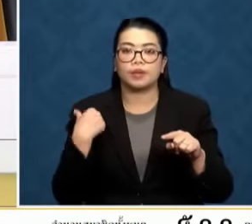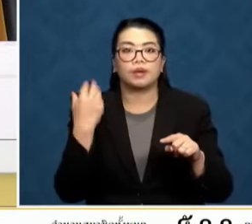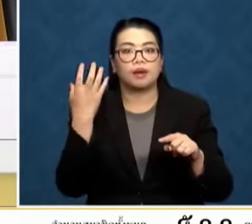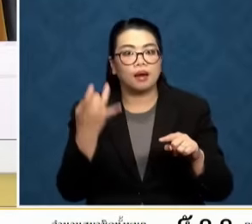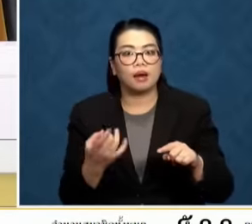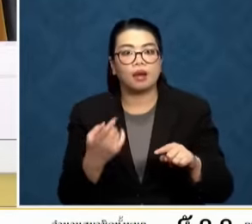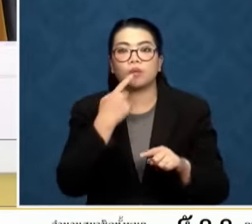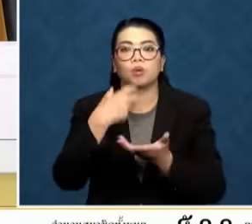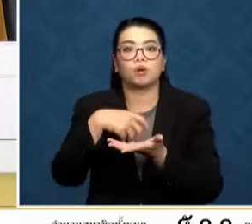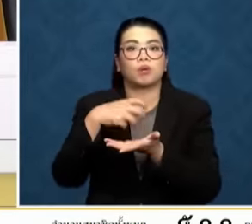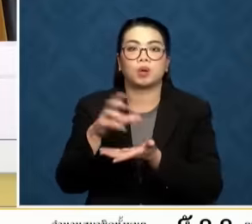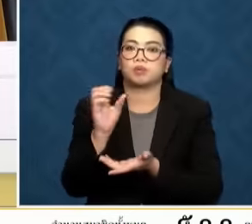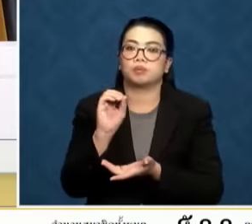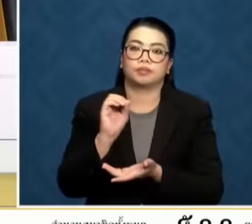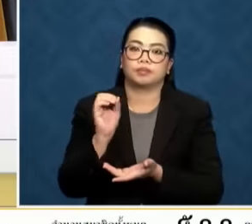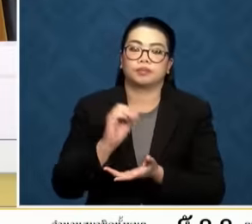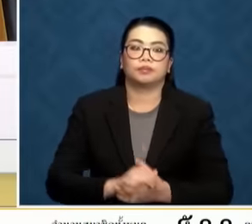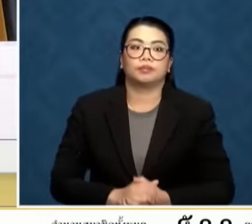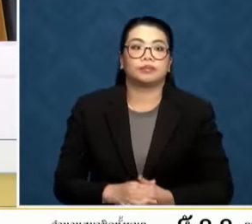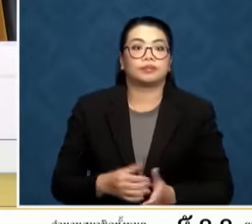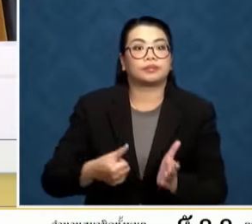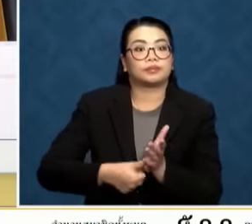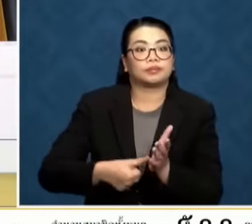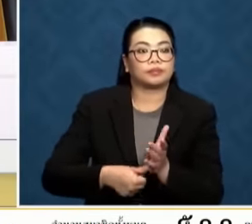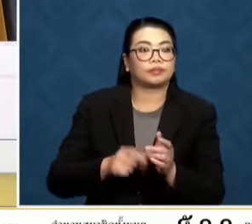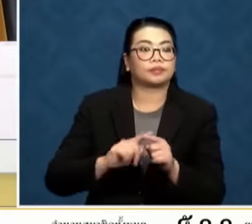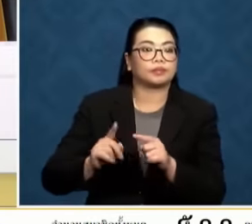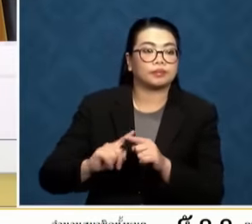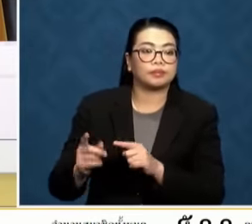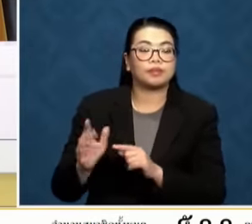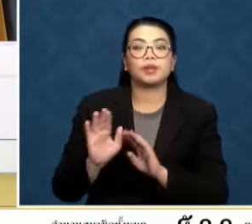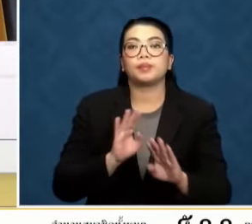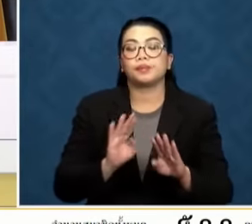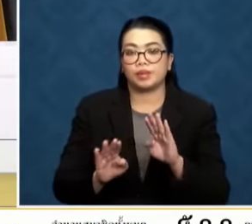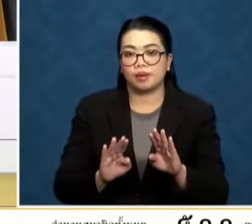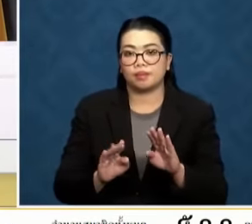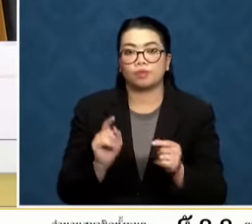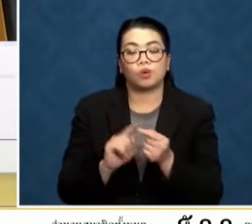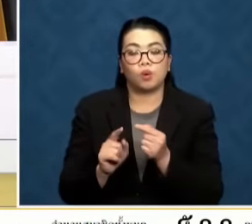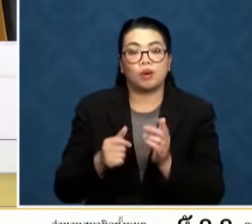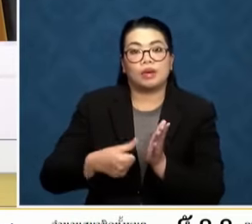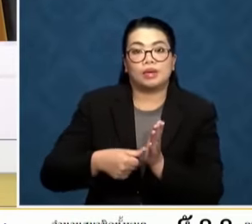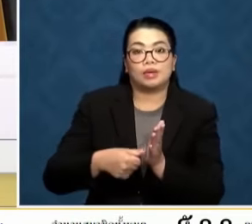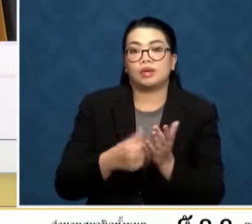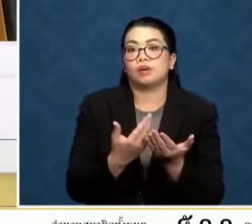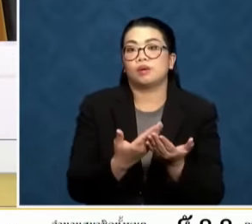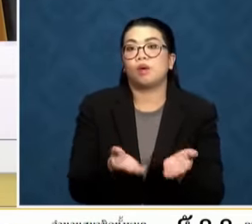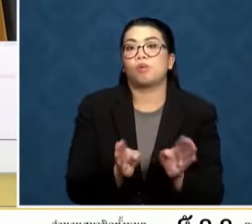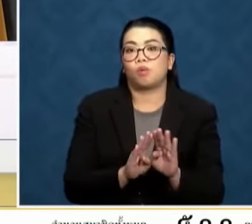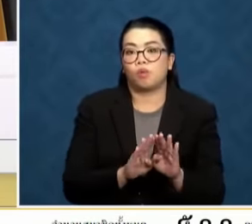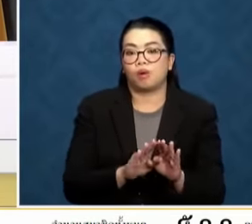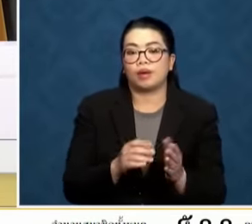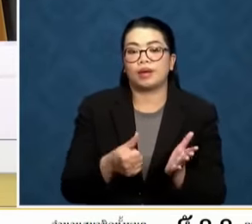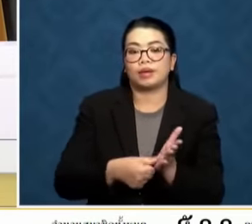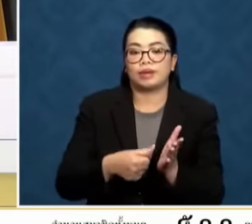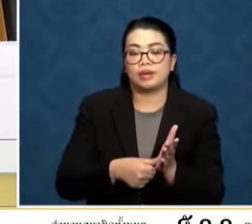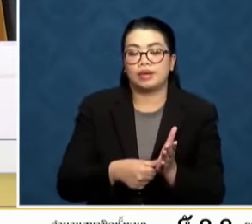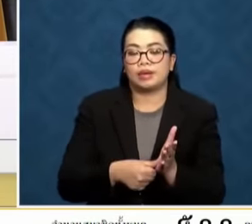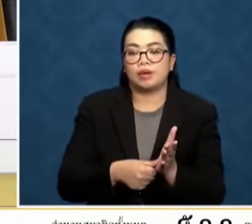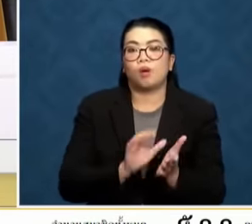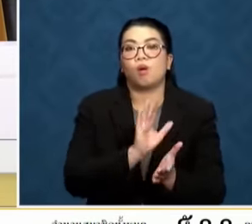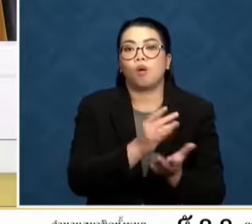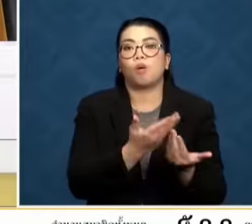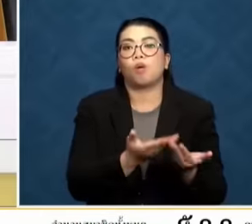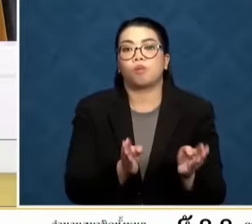บริหารประเทศในการดูหนี้สาธารณะนั้นเราเปรียบเทียบเสมอกับหนี้ครัวเรือน 2เสานี้เป็น 2